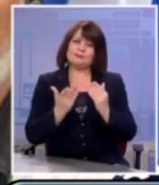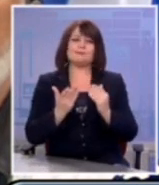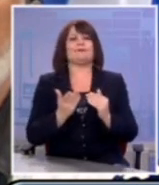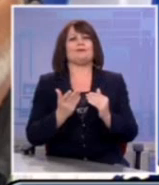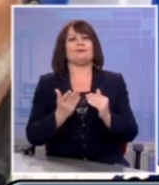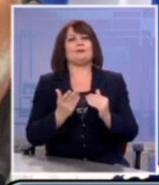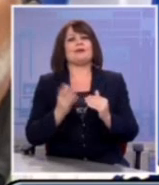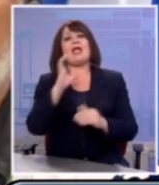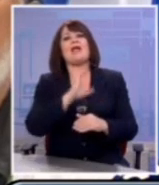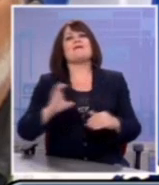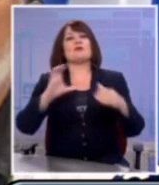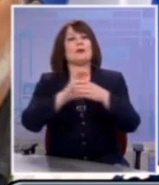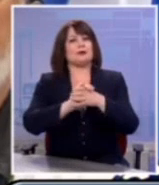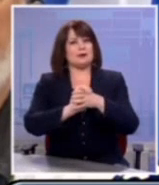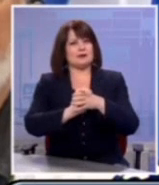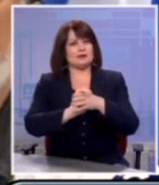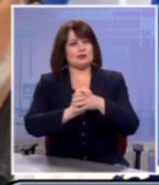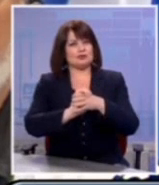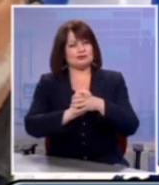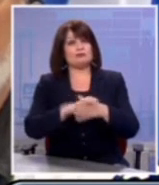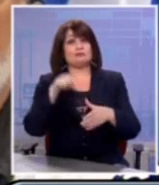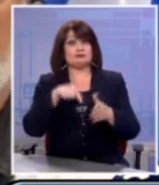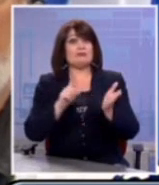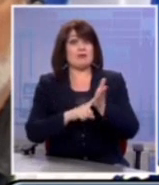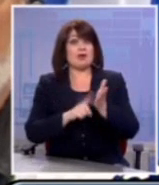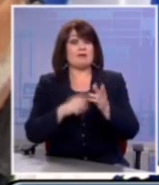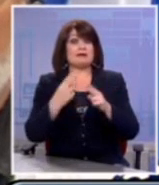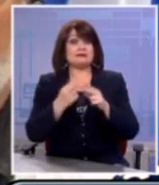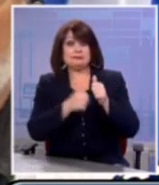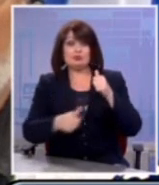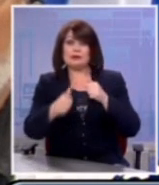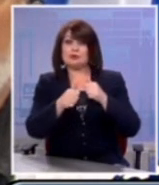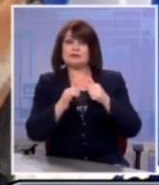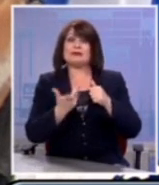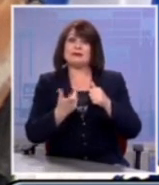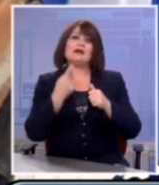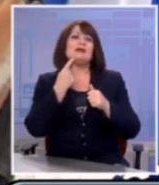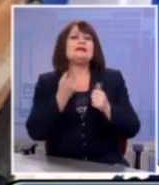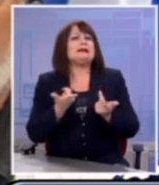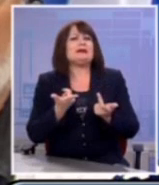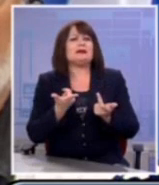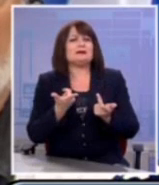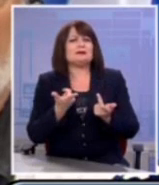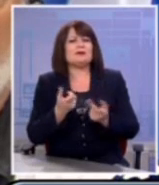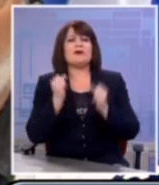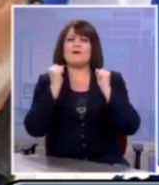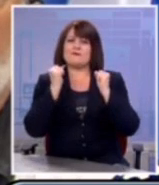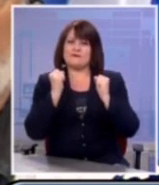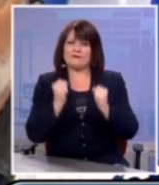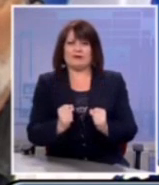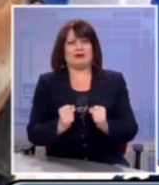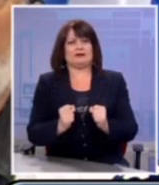σε επίπεδο Ευρωπαϊκής Ένωσης αυτό το πρόταγμα μεταφράστηκε ως